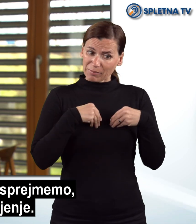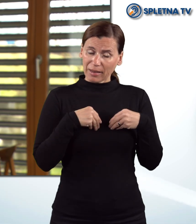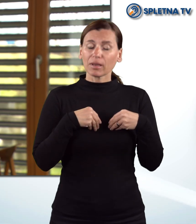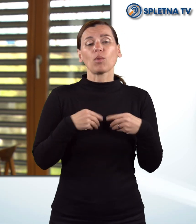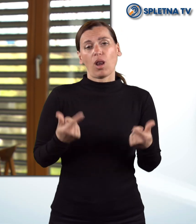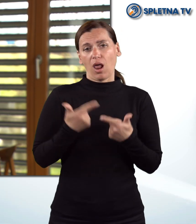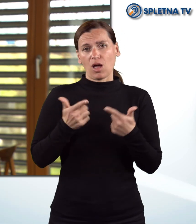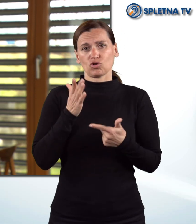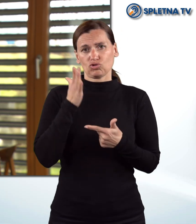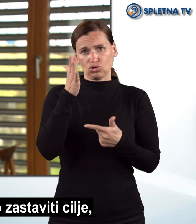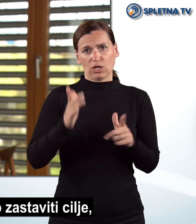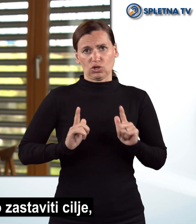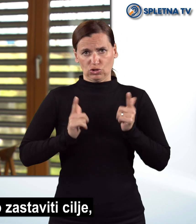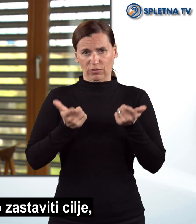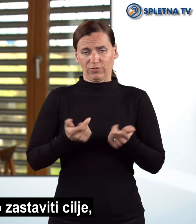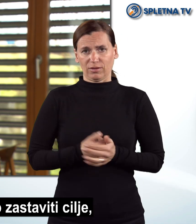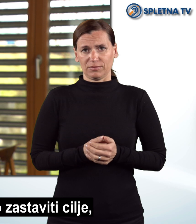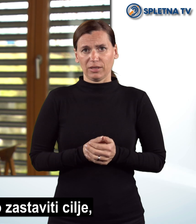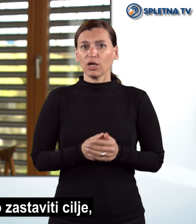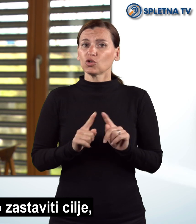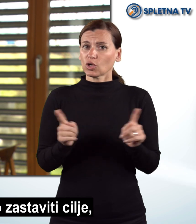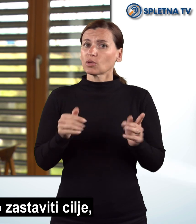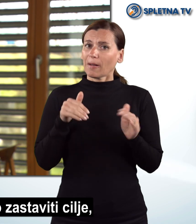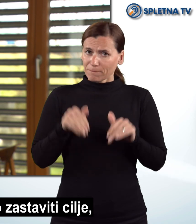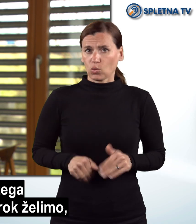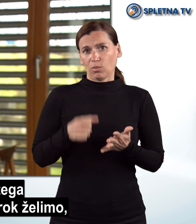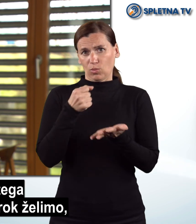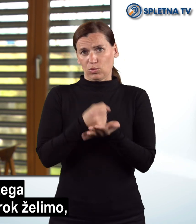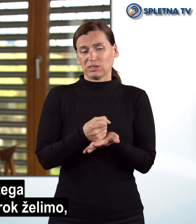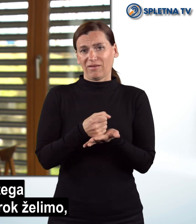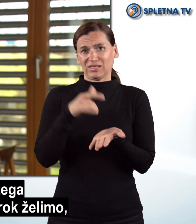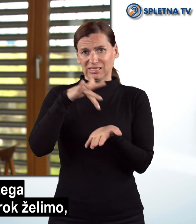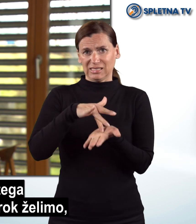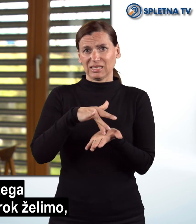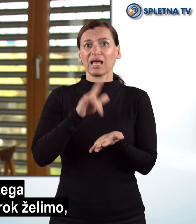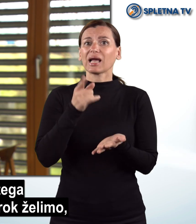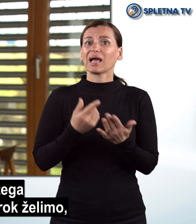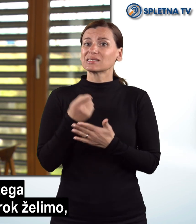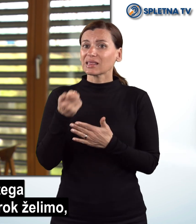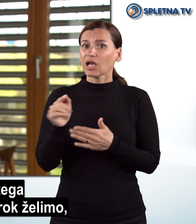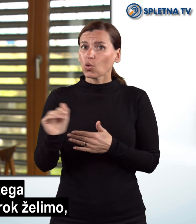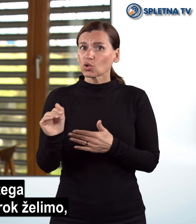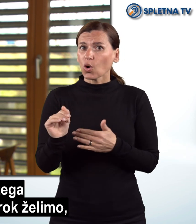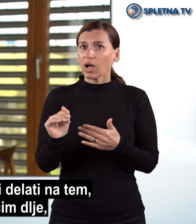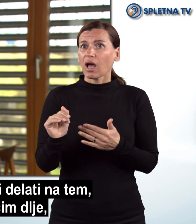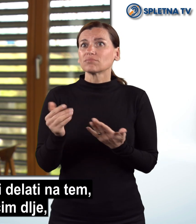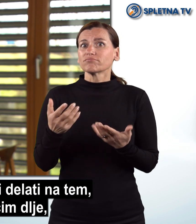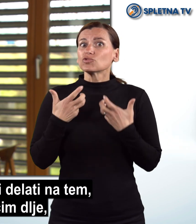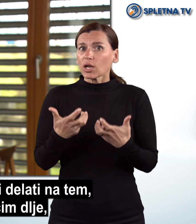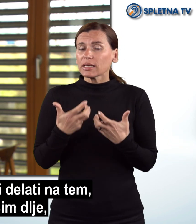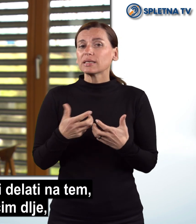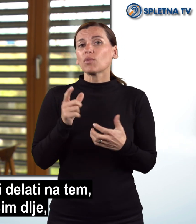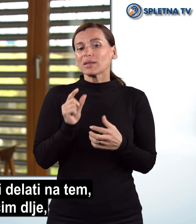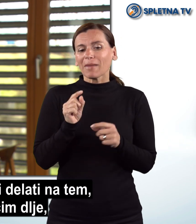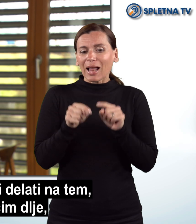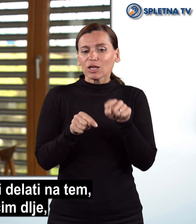življenje. Hkrati pa si moramo zastaviti cilje, kaj si za tega otroka na dolgi rok želimo in z